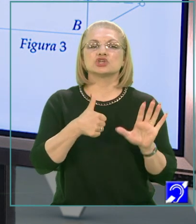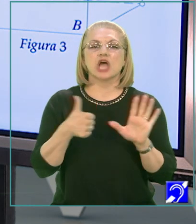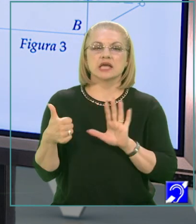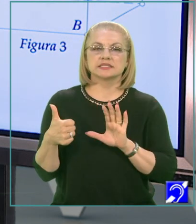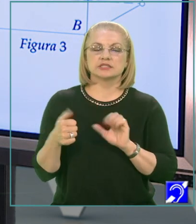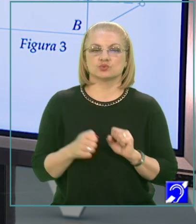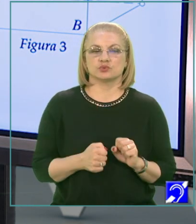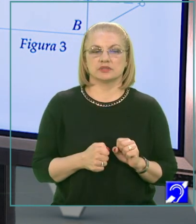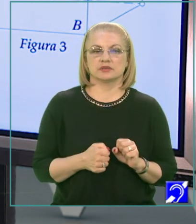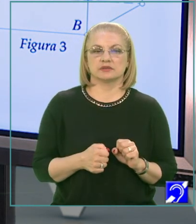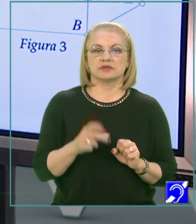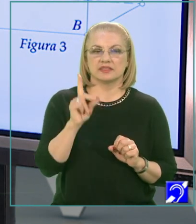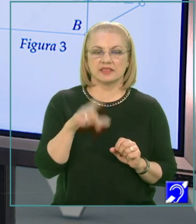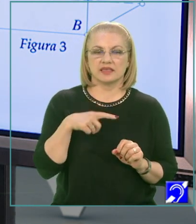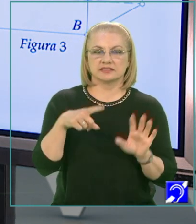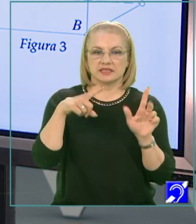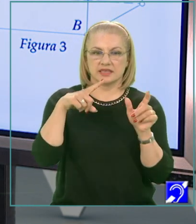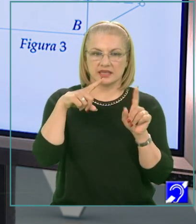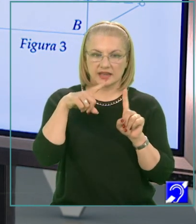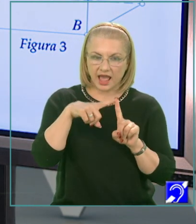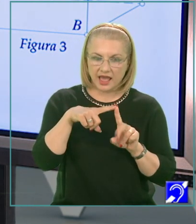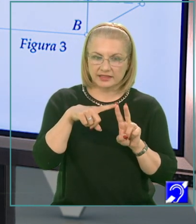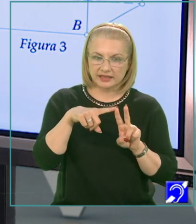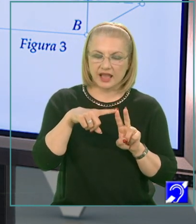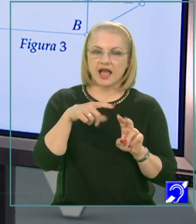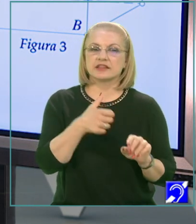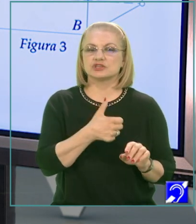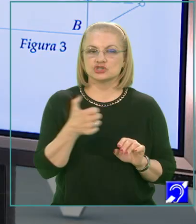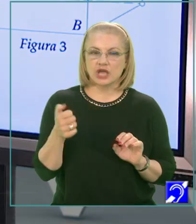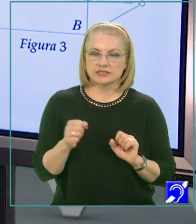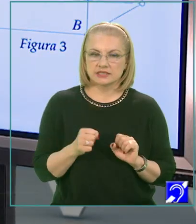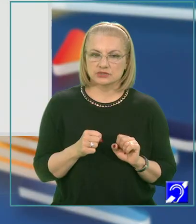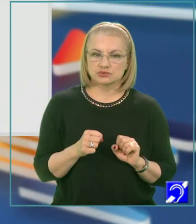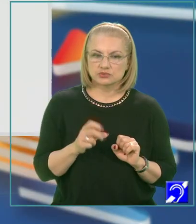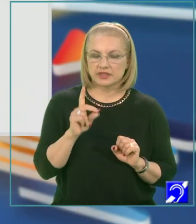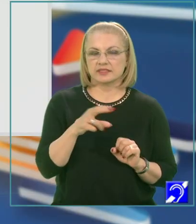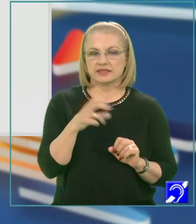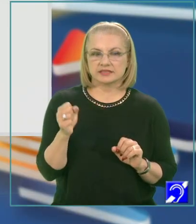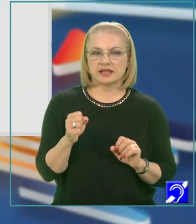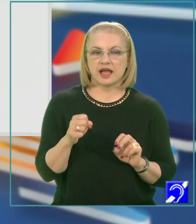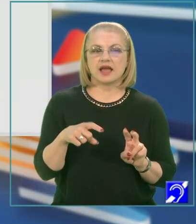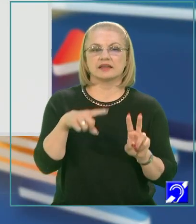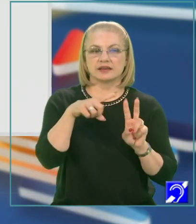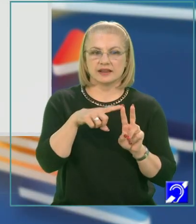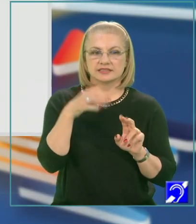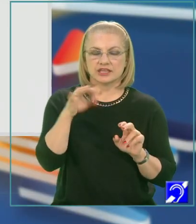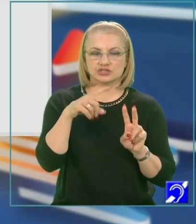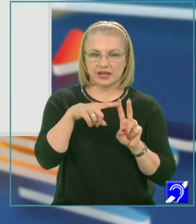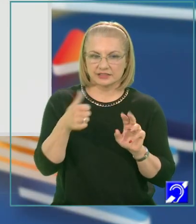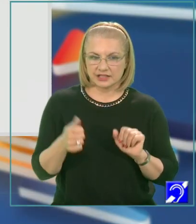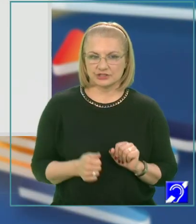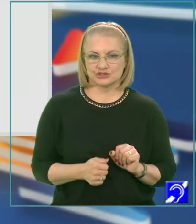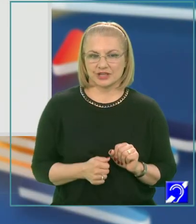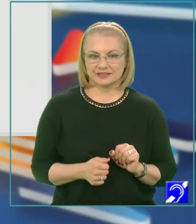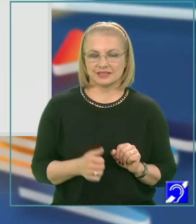este radical din 600, D este 10 radical din 6 cm. AC' e 10 radical din 6